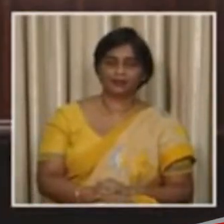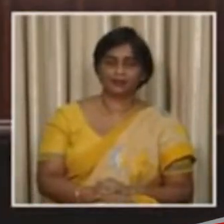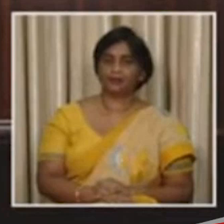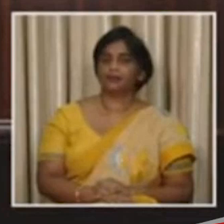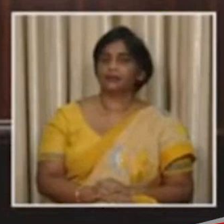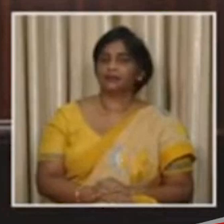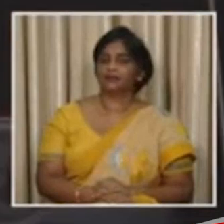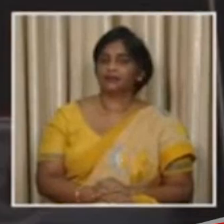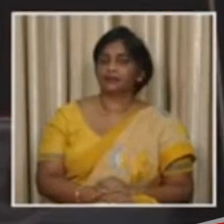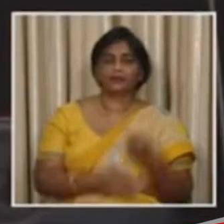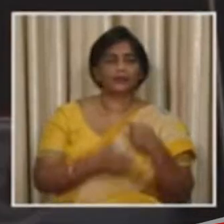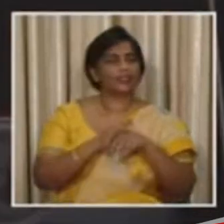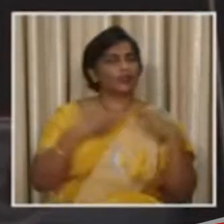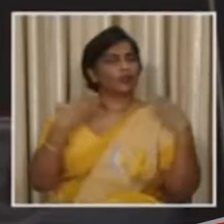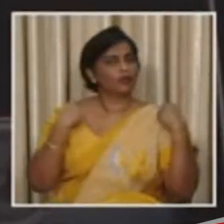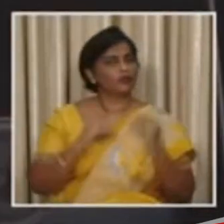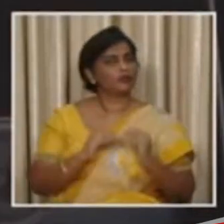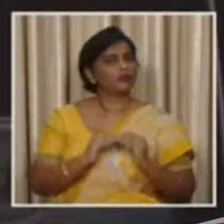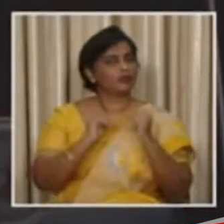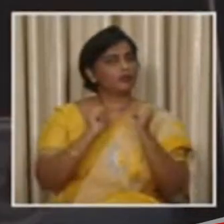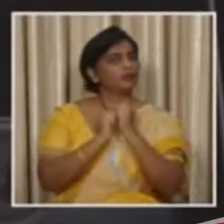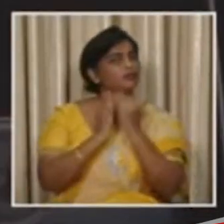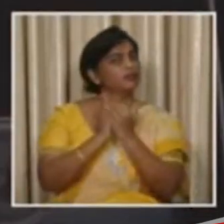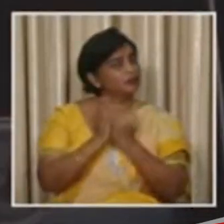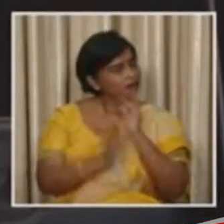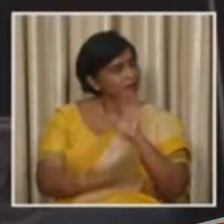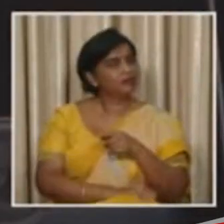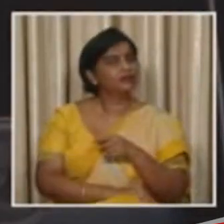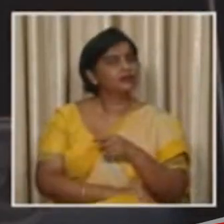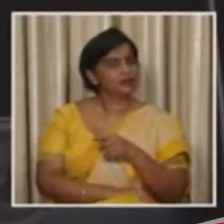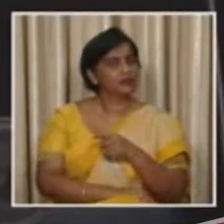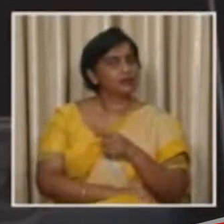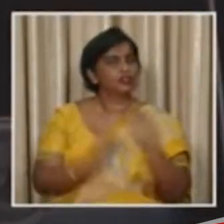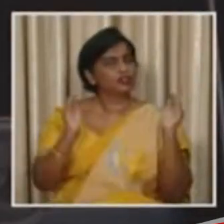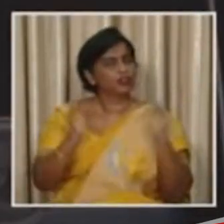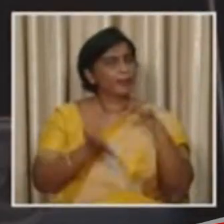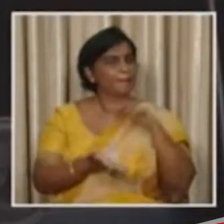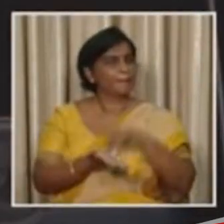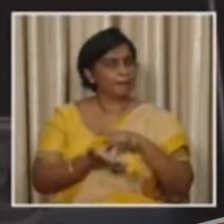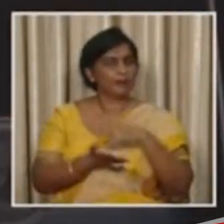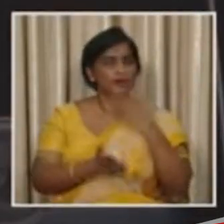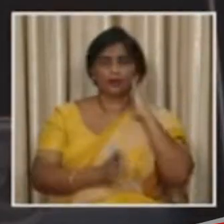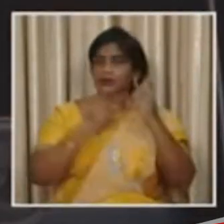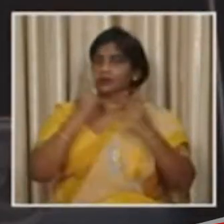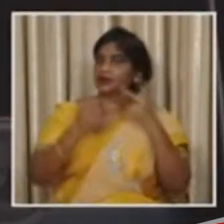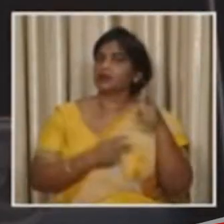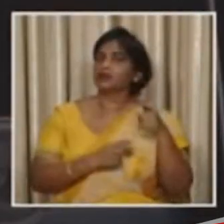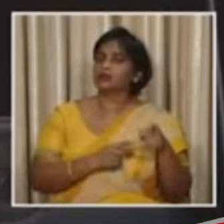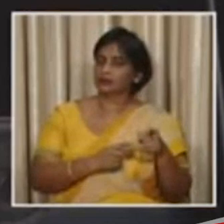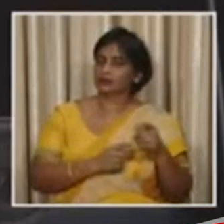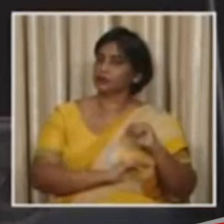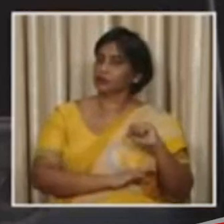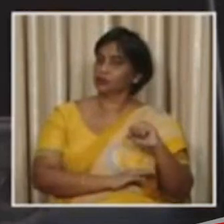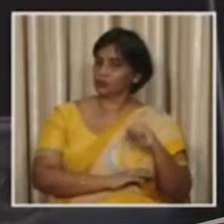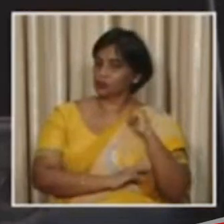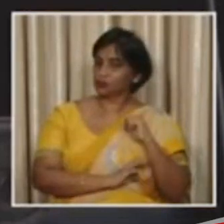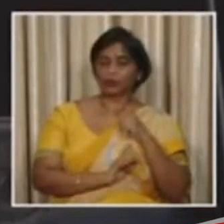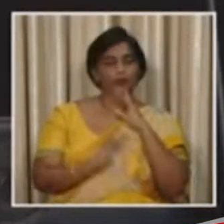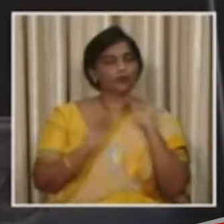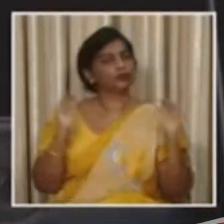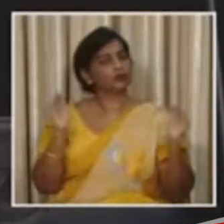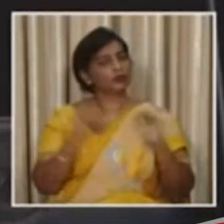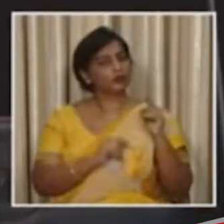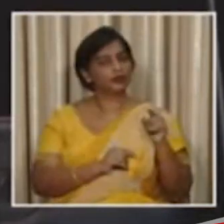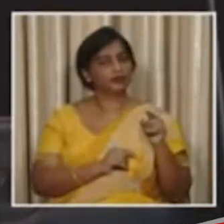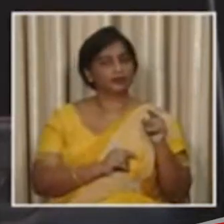දැන් මේ අටිතල පහසුකම් සංවර්ධනයට වැඩපිළිවෙලක් කරනවද? මේ සුළු පරිමාණ මධ්‍ය පරිමාණ සංචාරකයන්ට ශක්තියක් දෙන අඩුම ගානේ